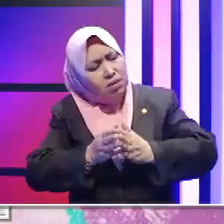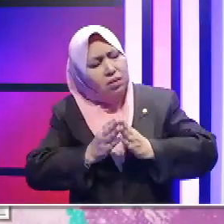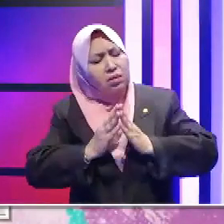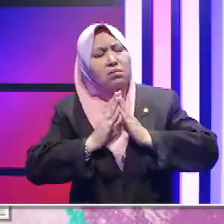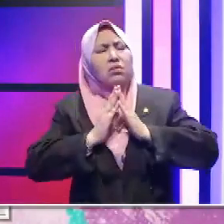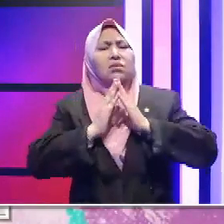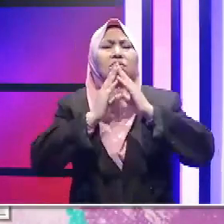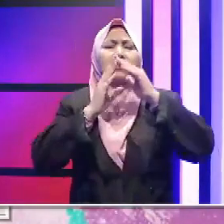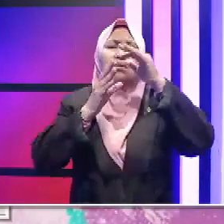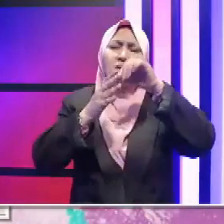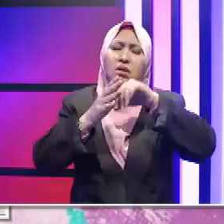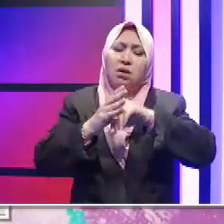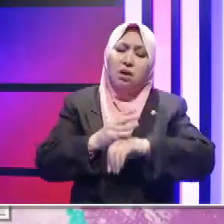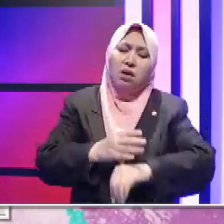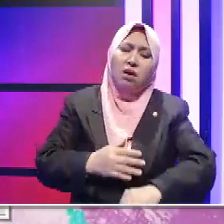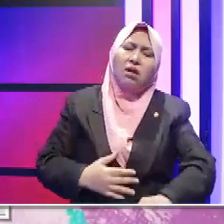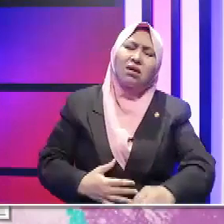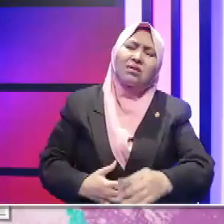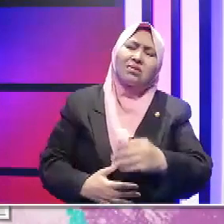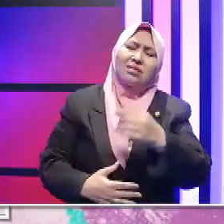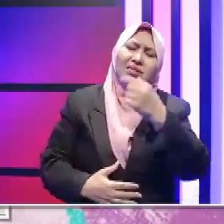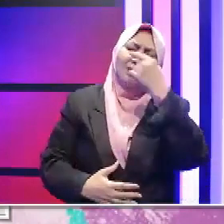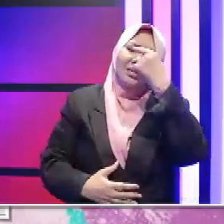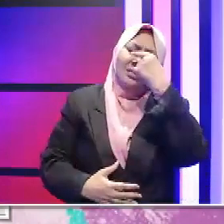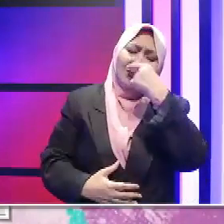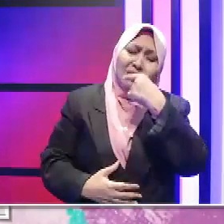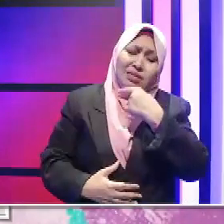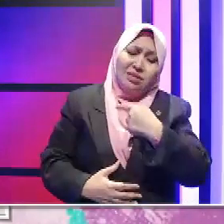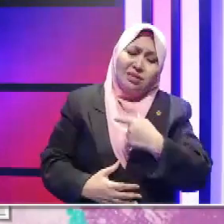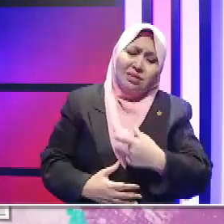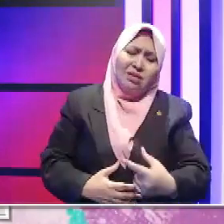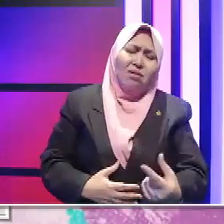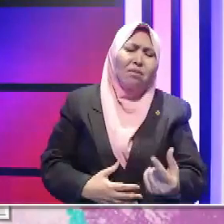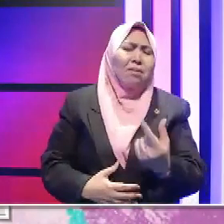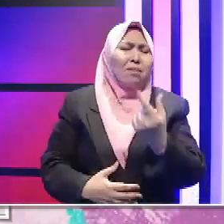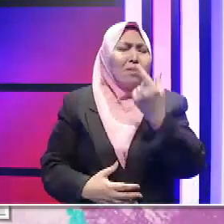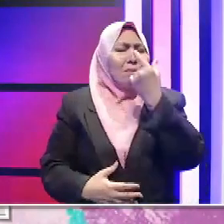Indonesia wawu Wow